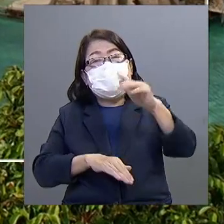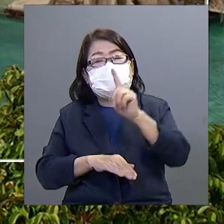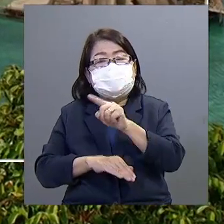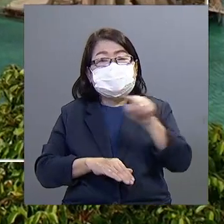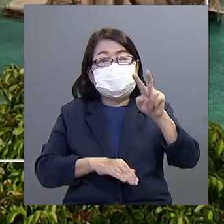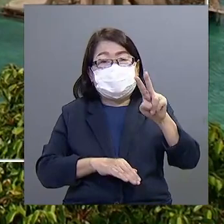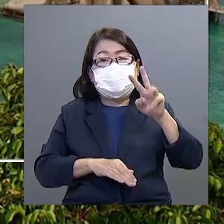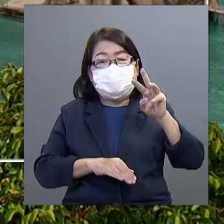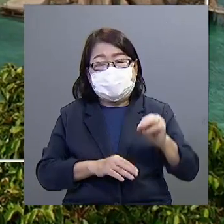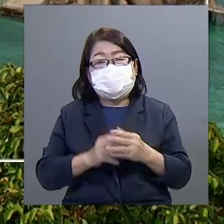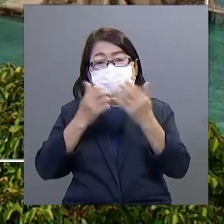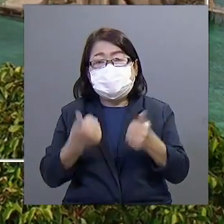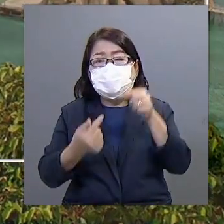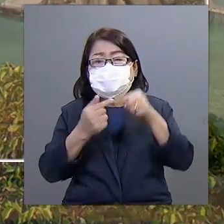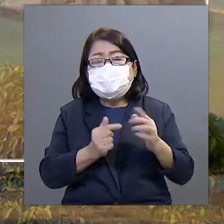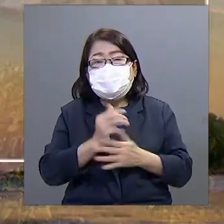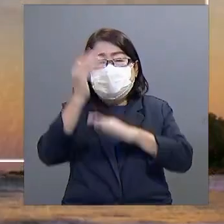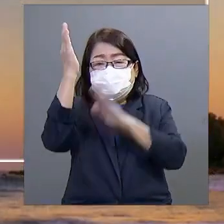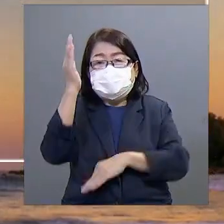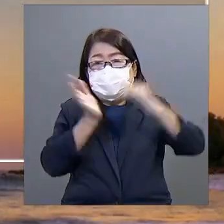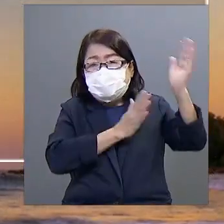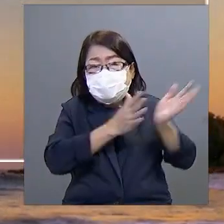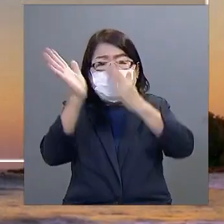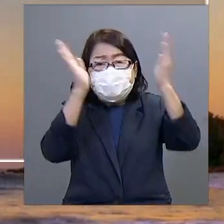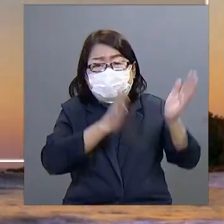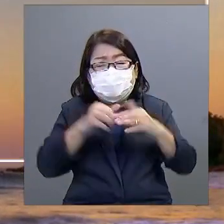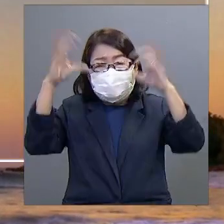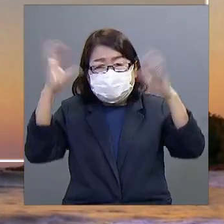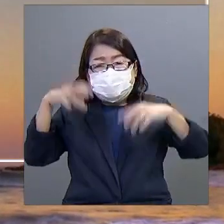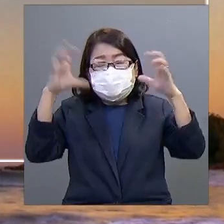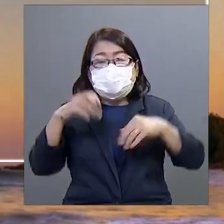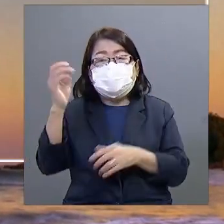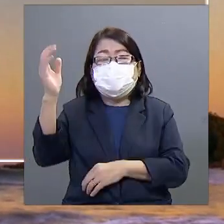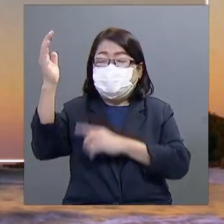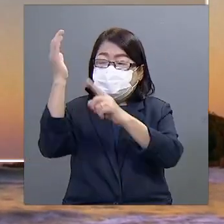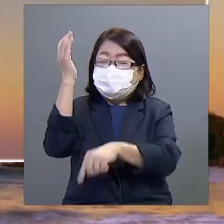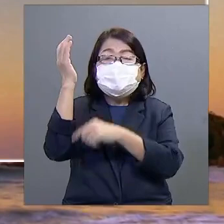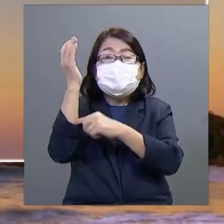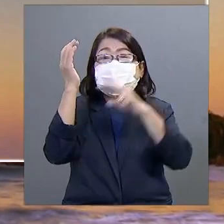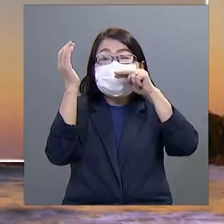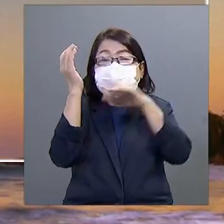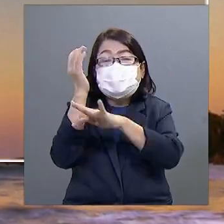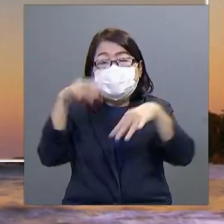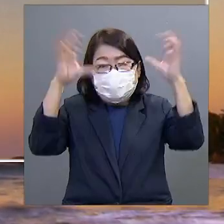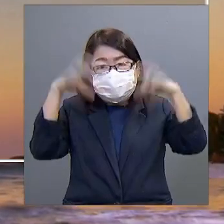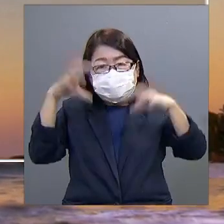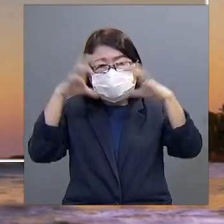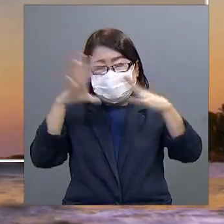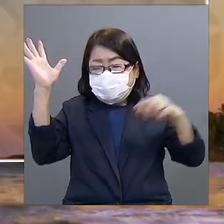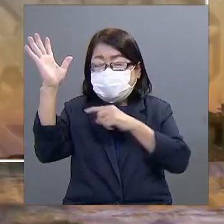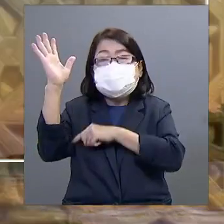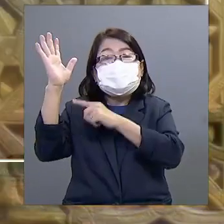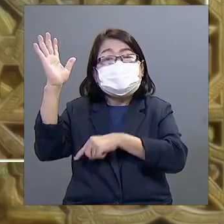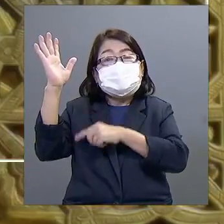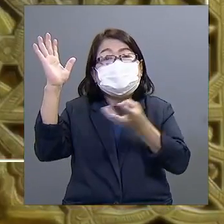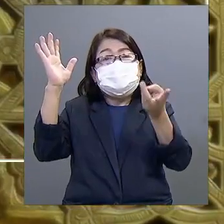็ช่งของรดดูมนสูงตะวนตกเชียงใต้ทางด้านฝั่งอัดามันจะมปริมัและกกระจายของฟนมากกวาทด้านฝงอาวไยซึอาจจะเกดน้ท